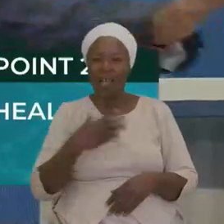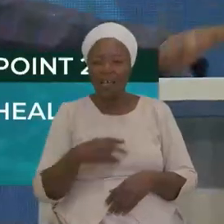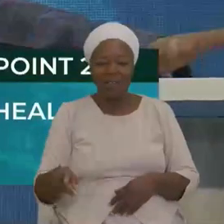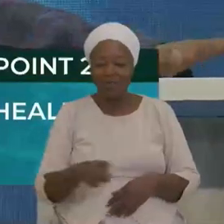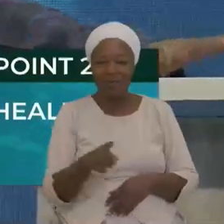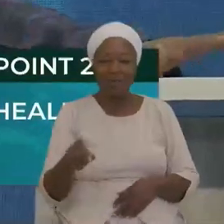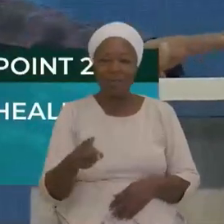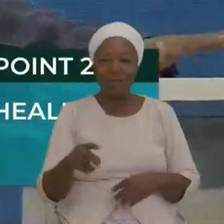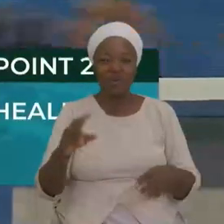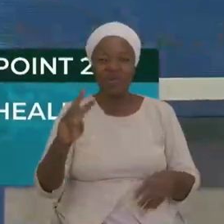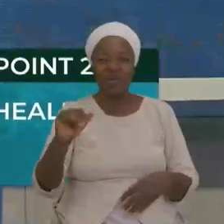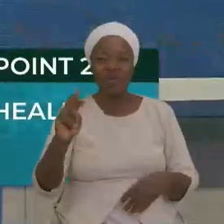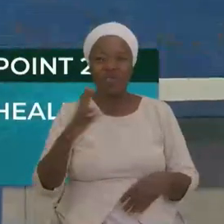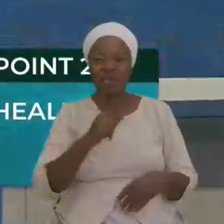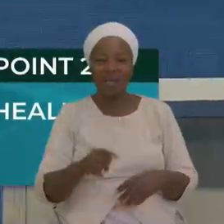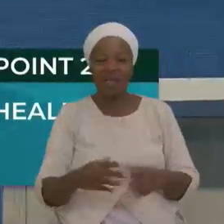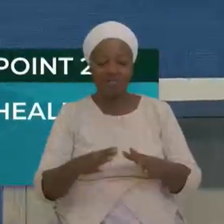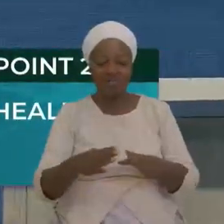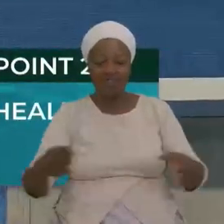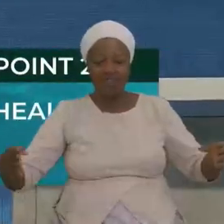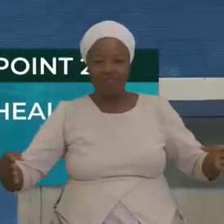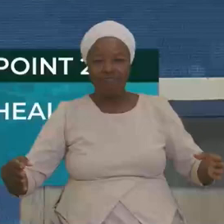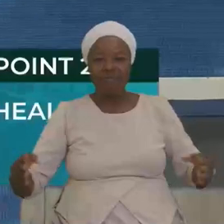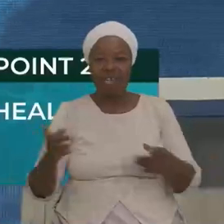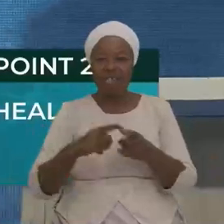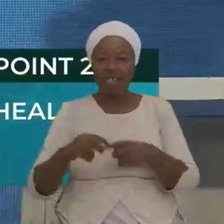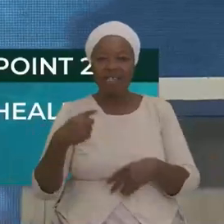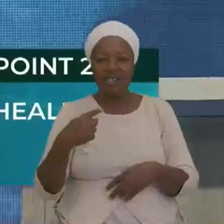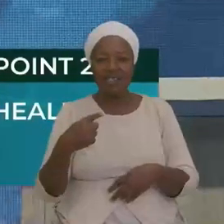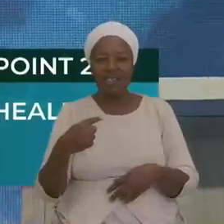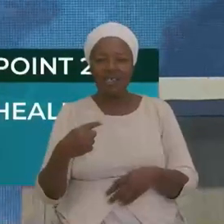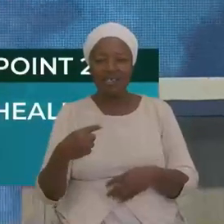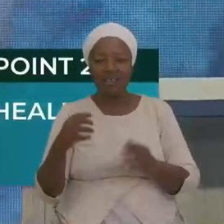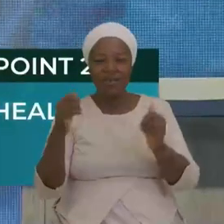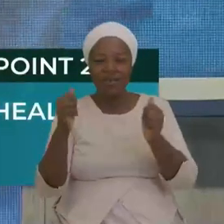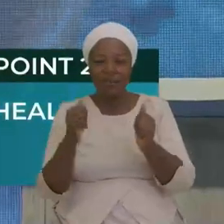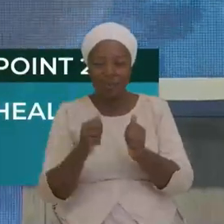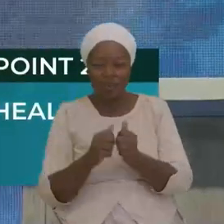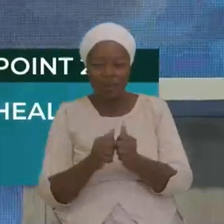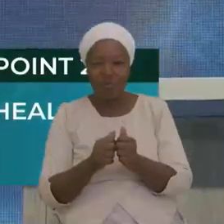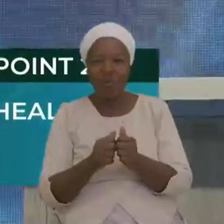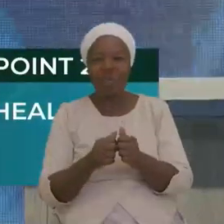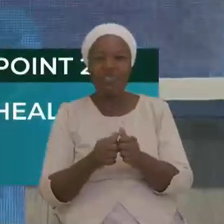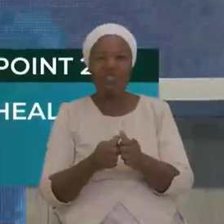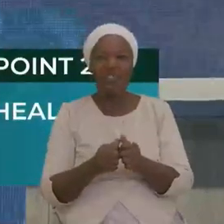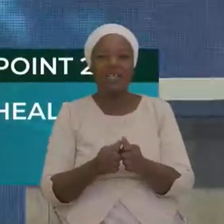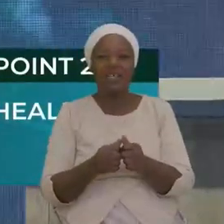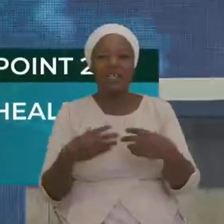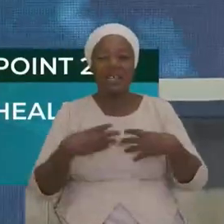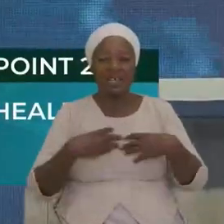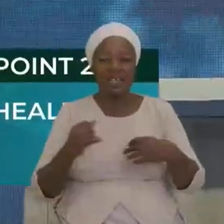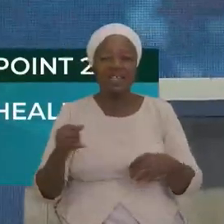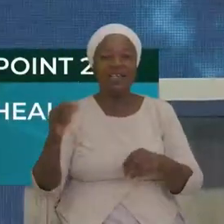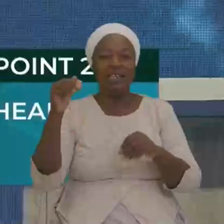Et ses ailes étendues. Et il dit, avec la guérison sous ses